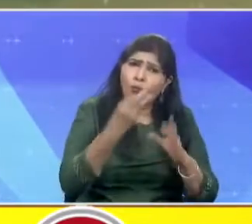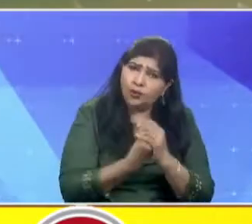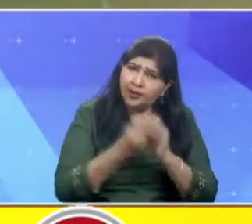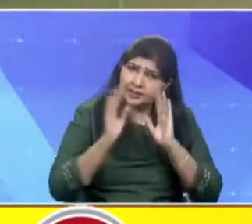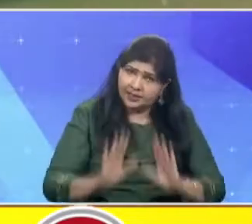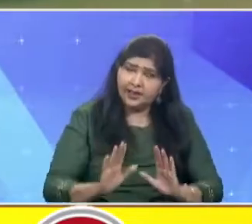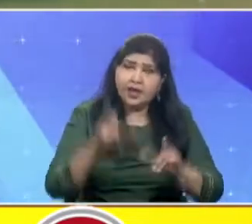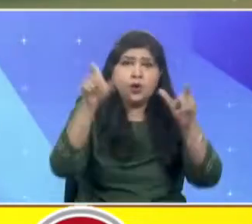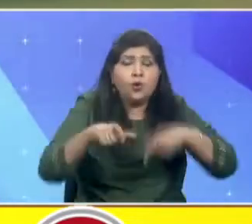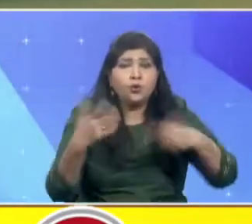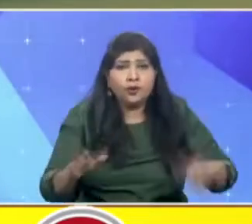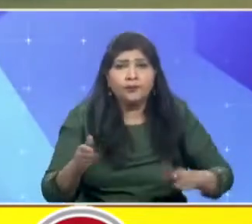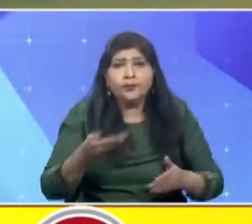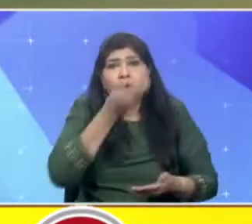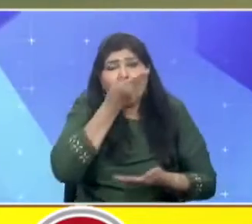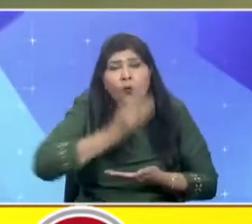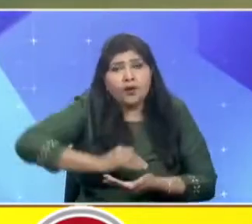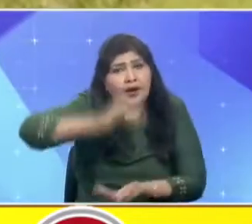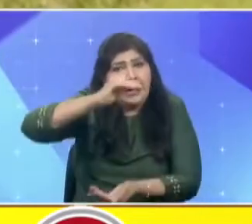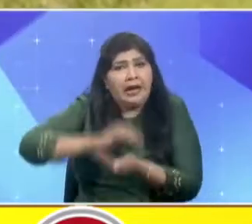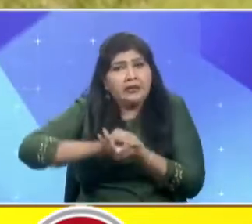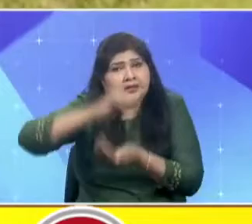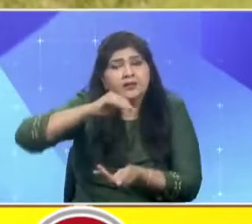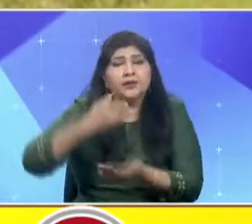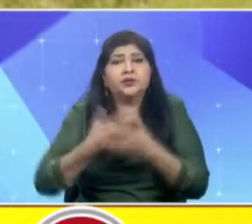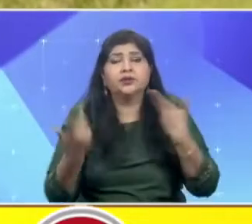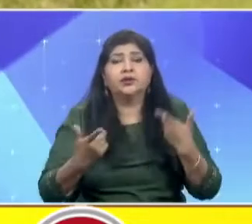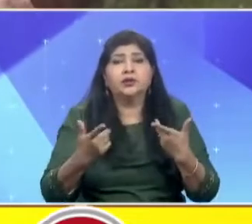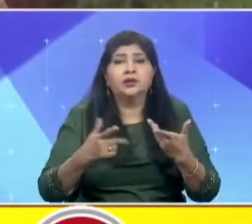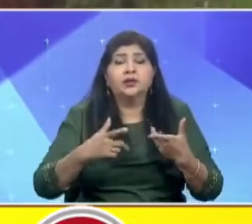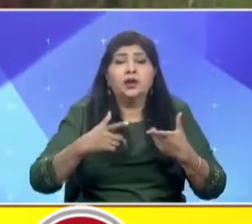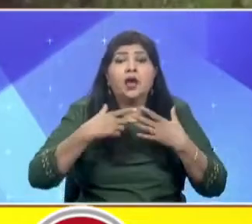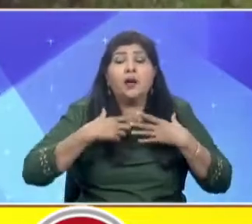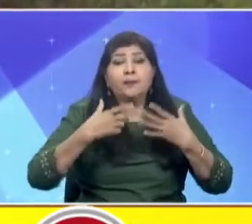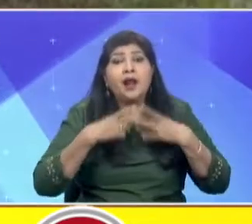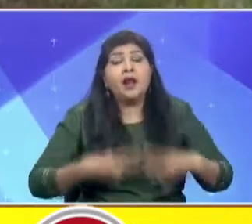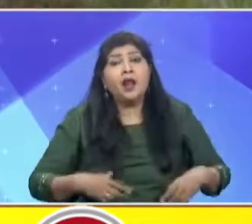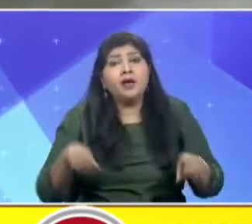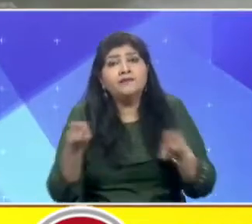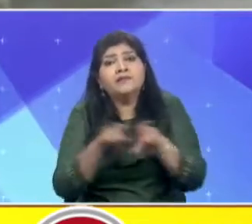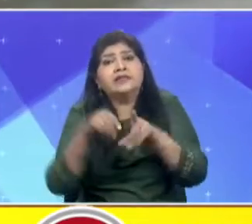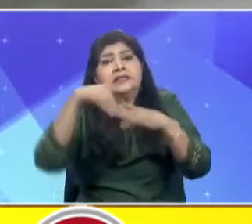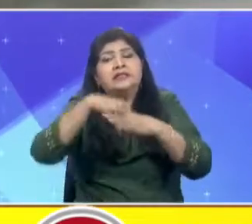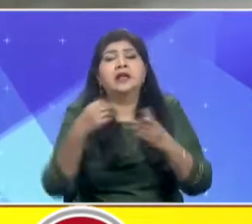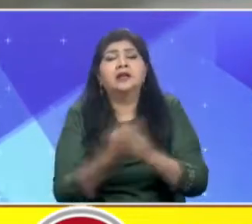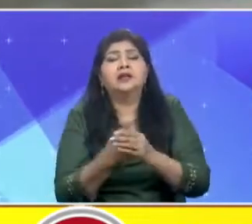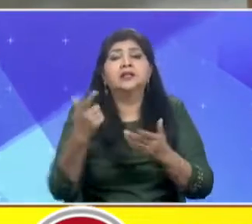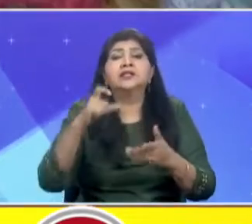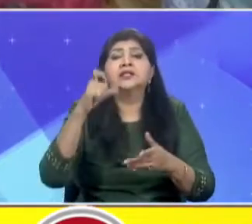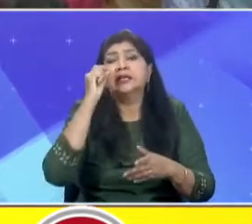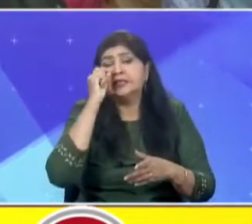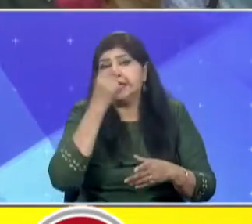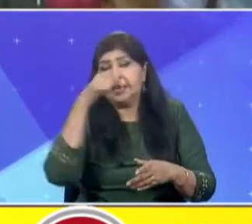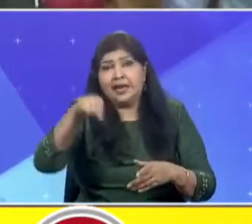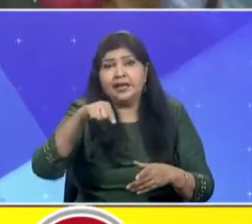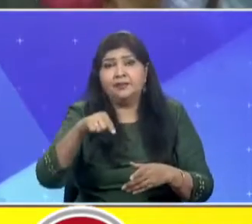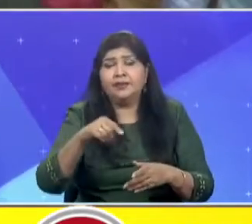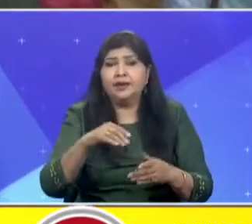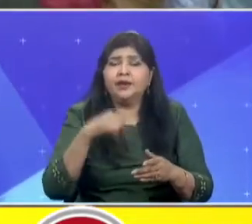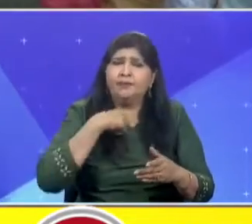ने वाटर कंजर्वेशन को लाइफ मिशन ही बना दिया है। जैसे चेन्नई के एक साथी